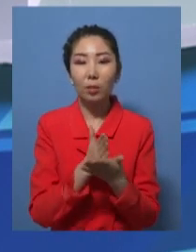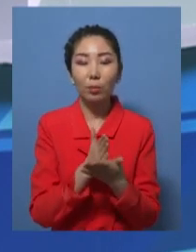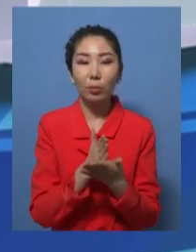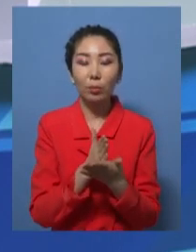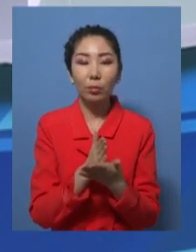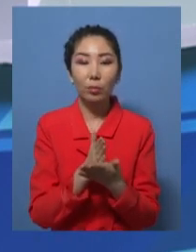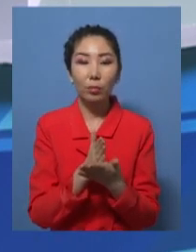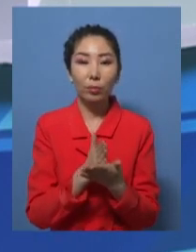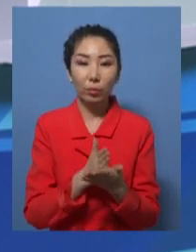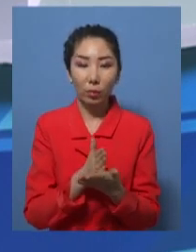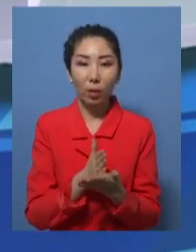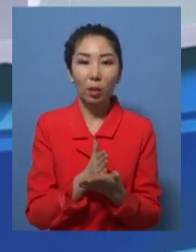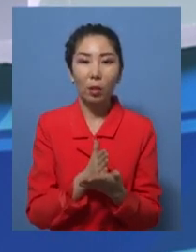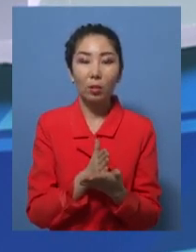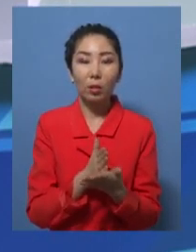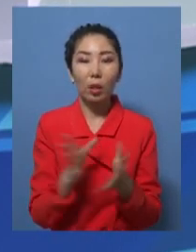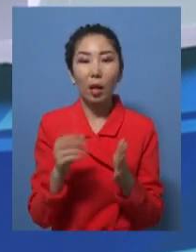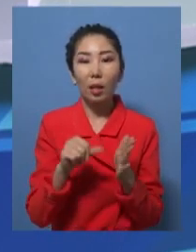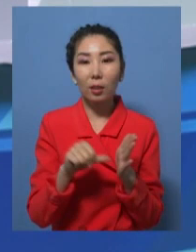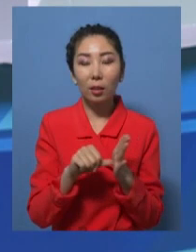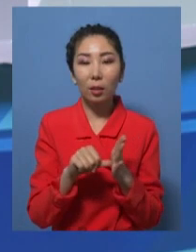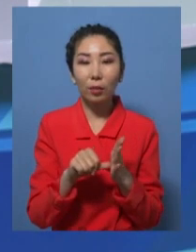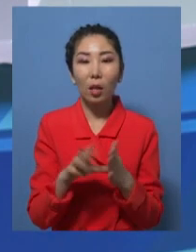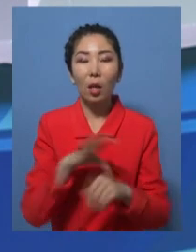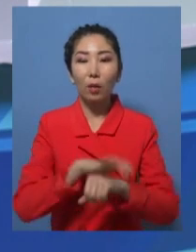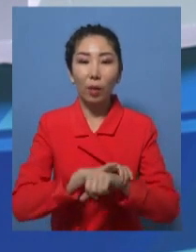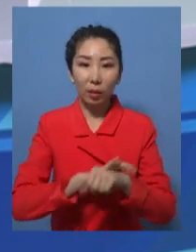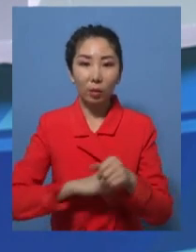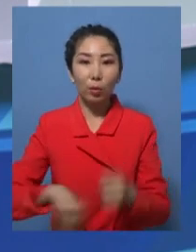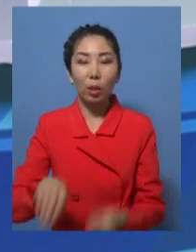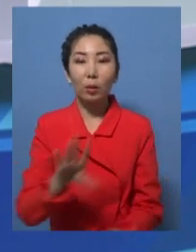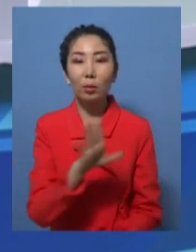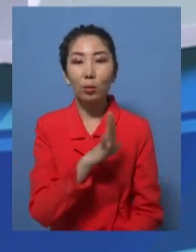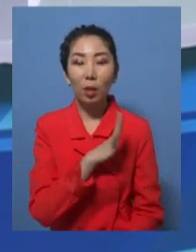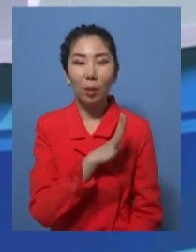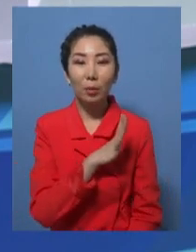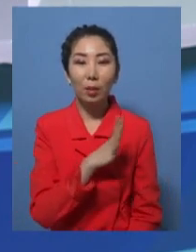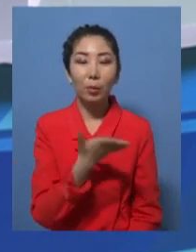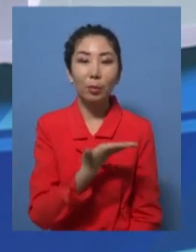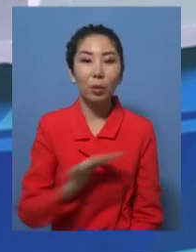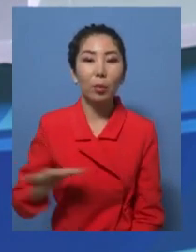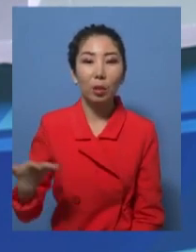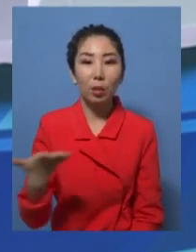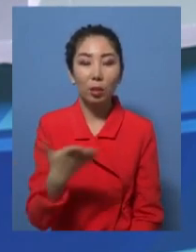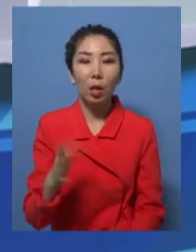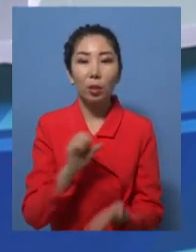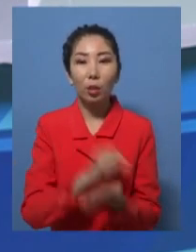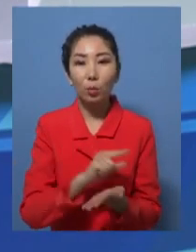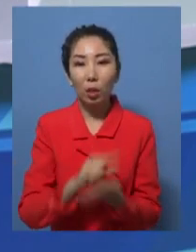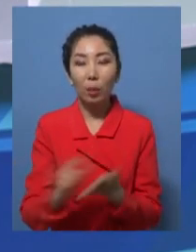шыққан. Сол енді 6 факт орын алған бізде. Ол бойынша тиісті